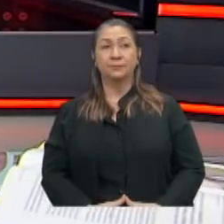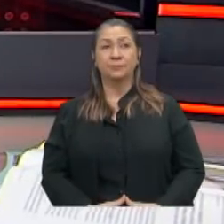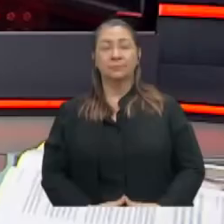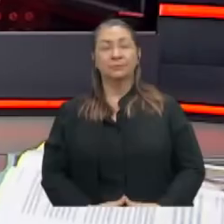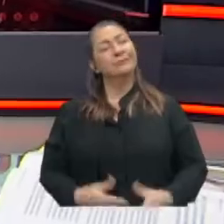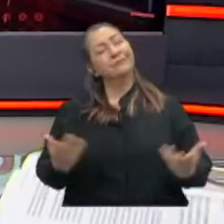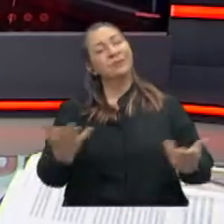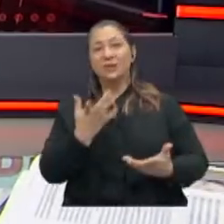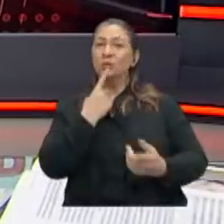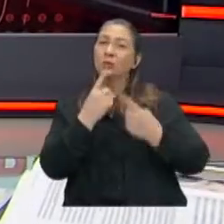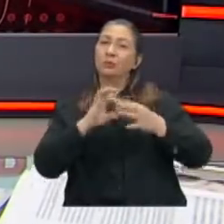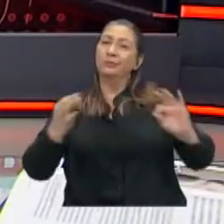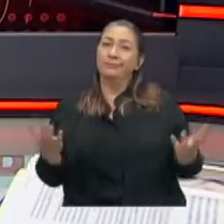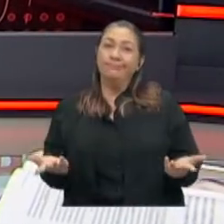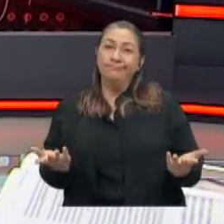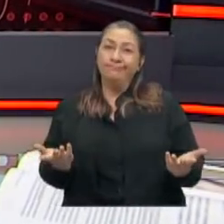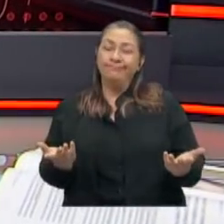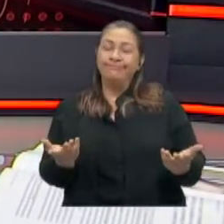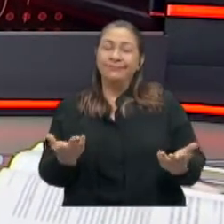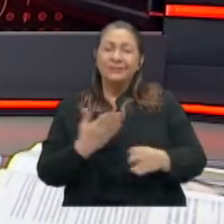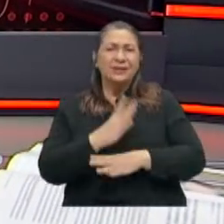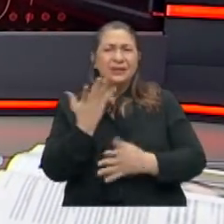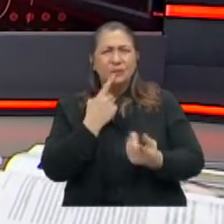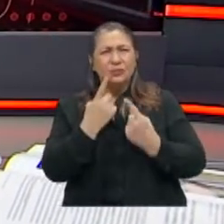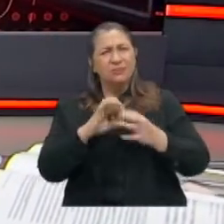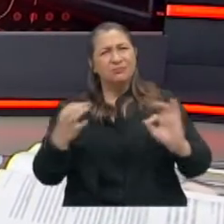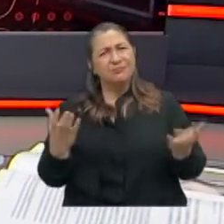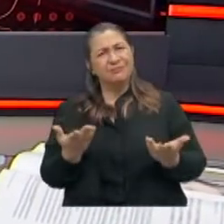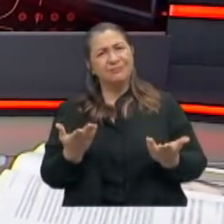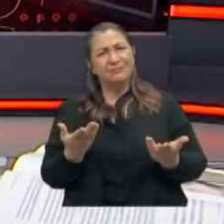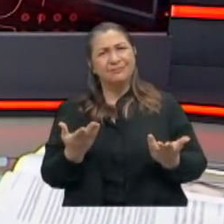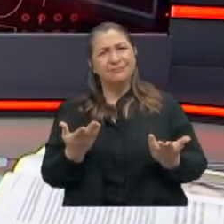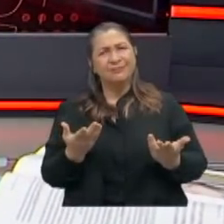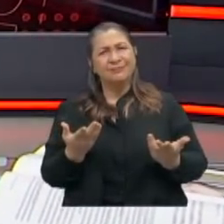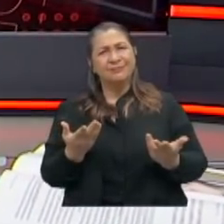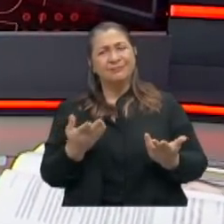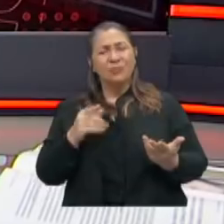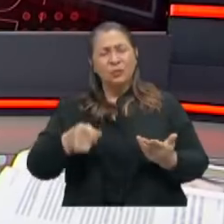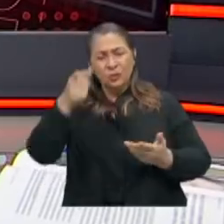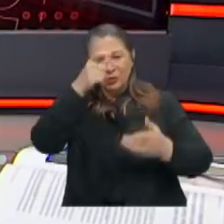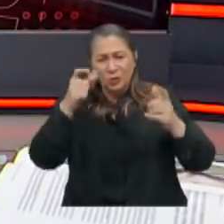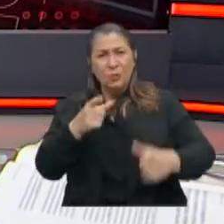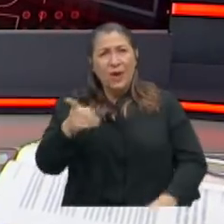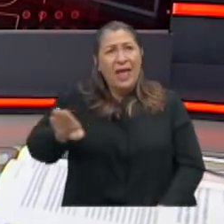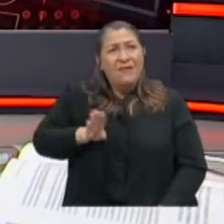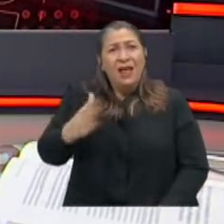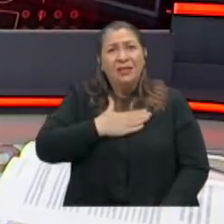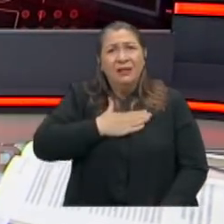Ya bunlar nasıl sözler ya? Gerçekten nasıl sözler? Bu memleketin, bu